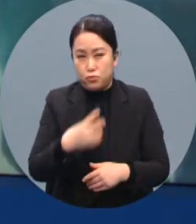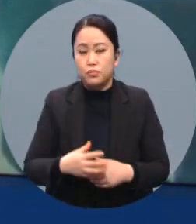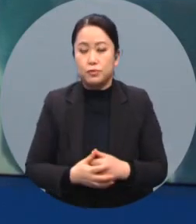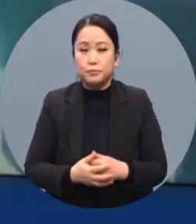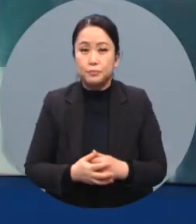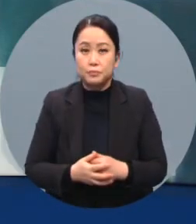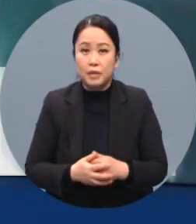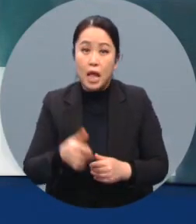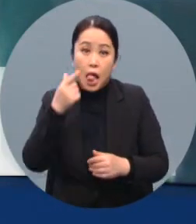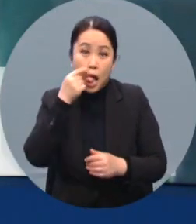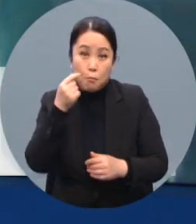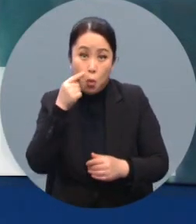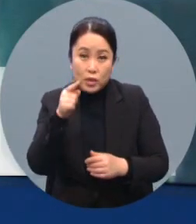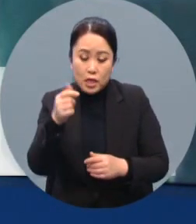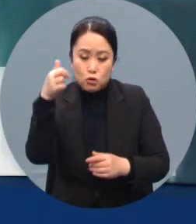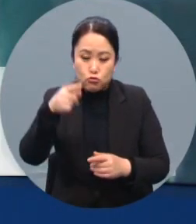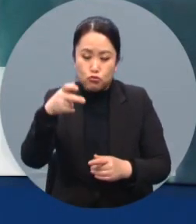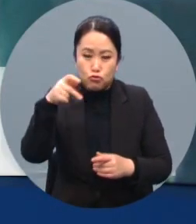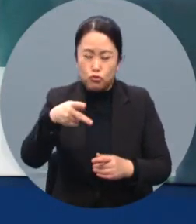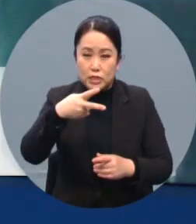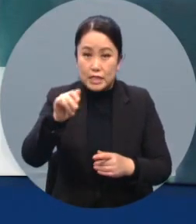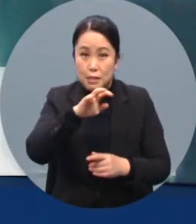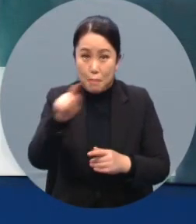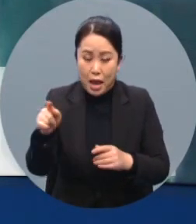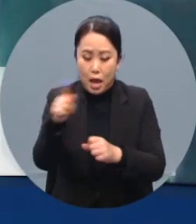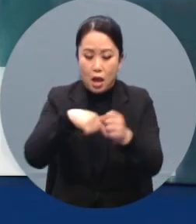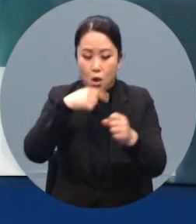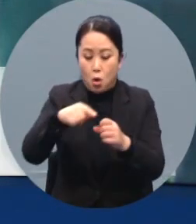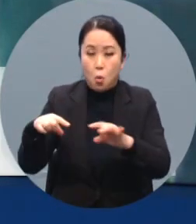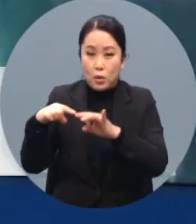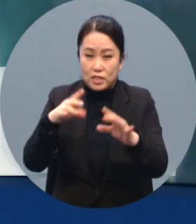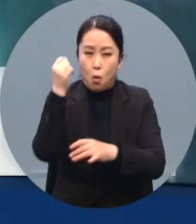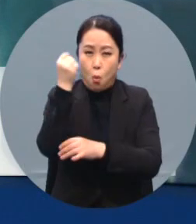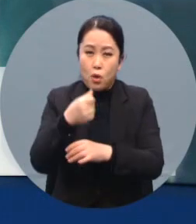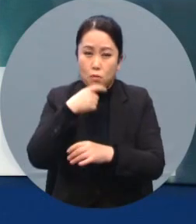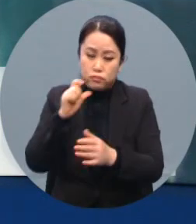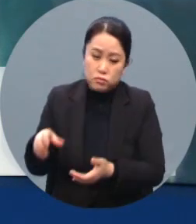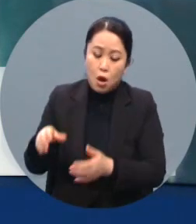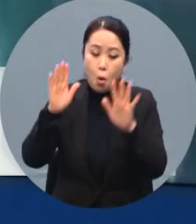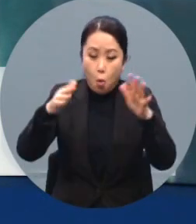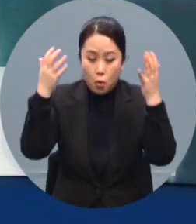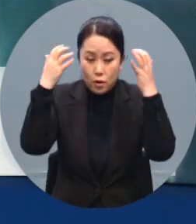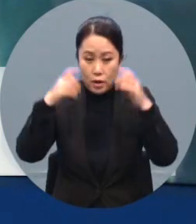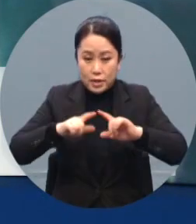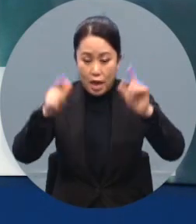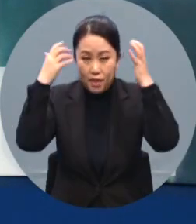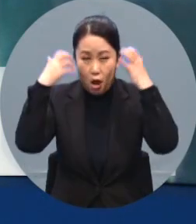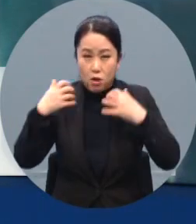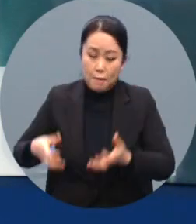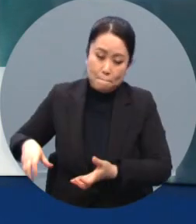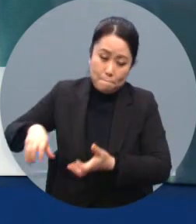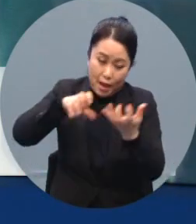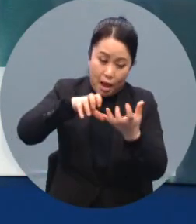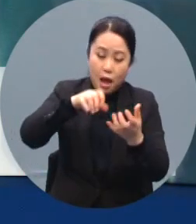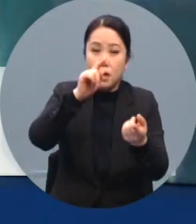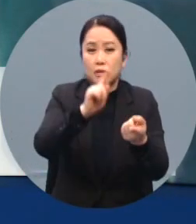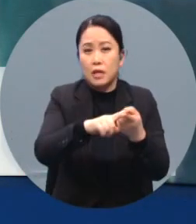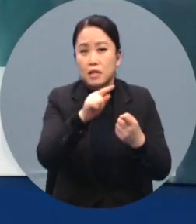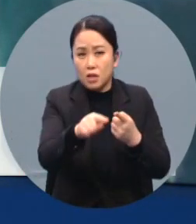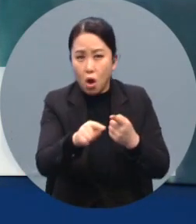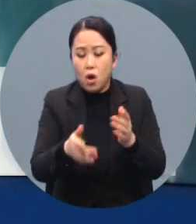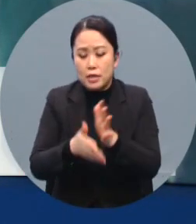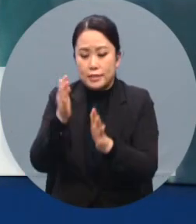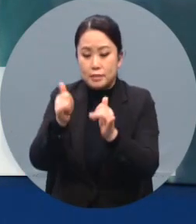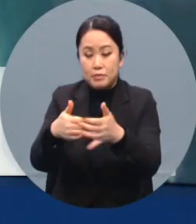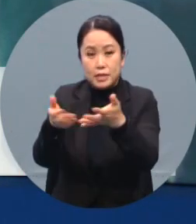일본이 후쿠시마 원전 오염수를 올여름 바다에 방류하기로 예고한 가운데 시민단체들이 원전 오염수 방류를 막아달라며